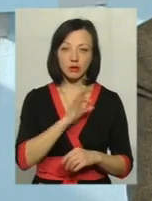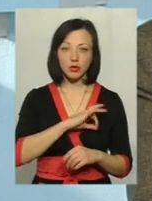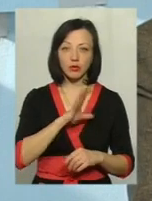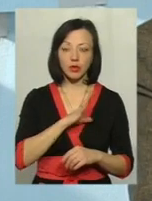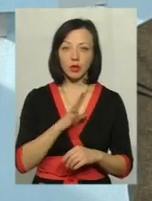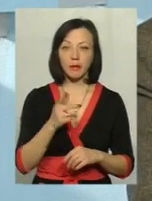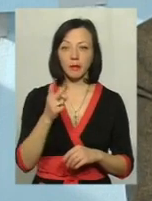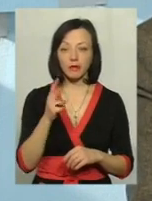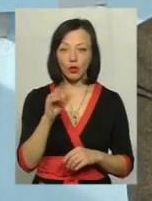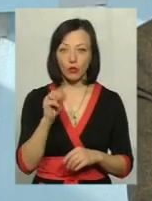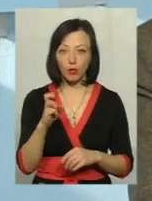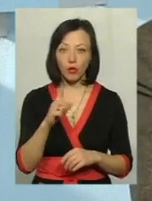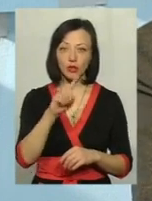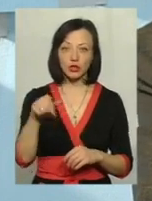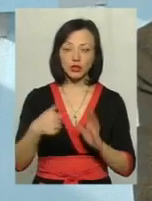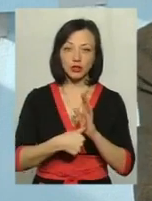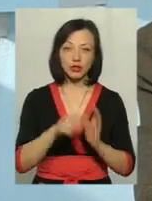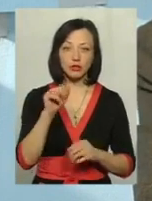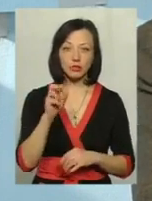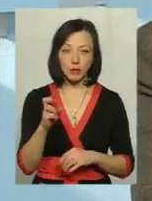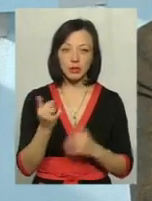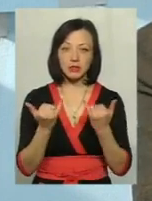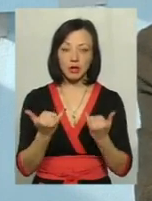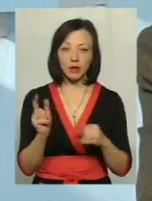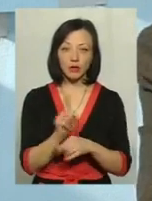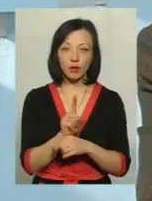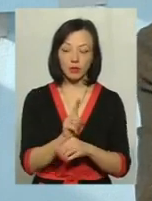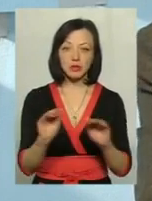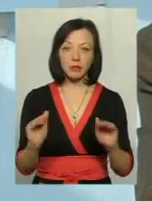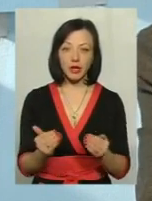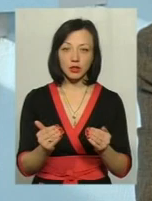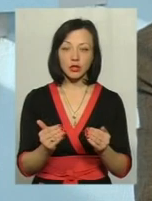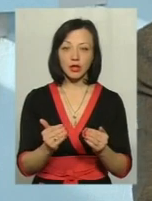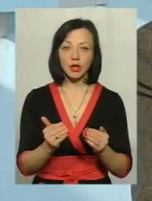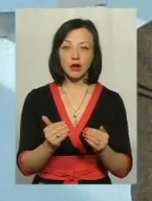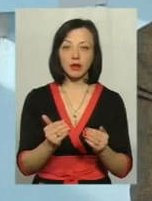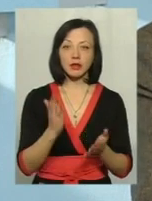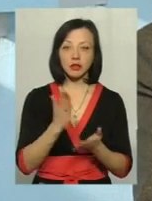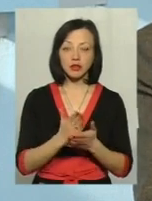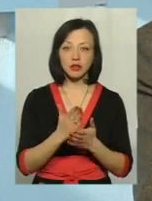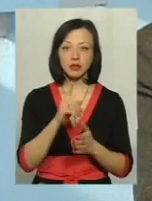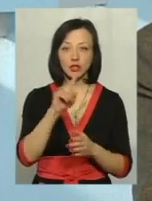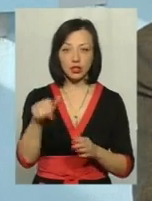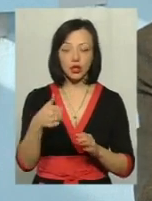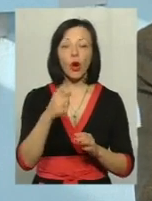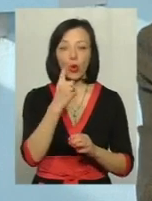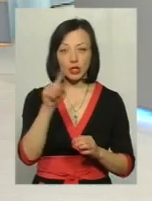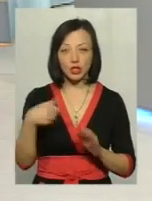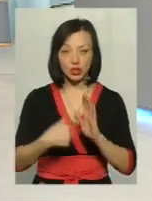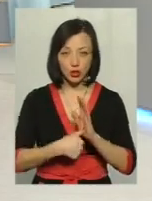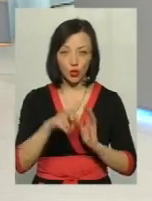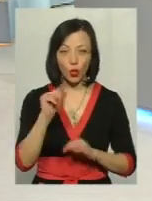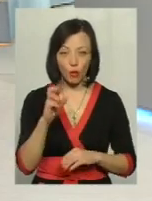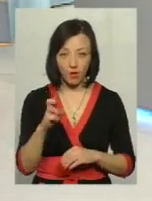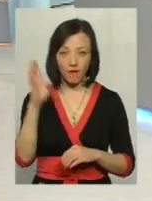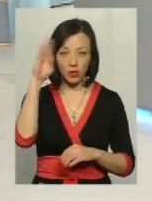було там і 1,5 куба, 1,6 куба. До речі, зараз норма, яка зменшена з 3 кубів, становить 1,6 куба.